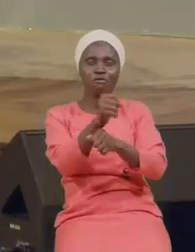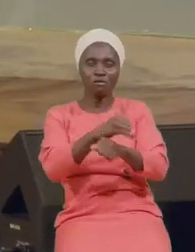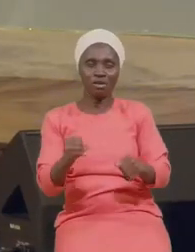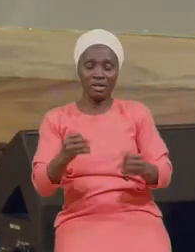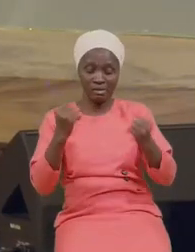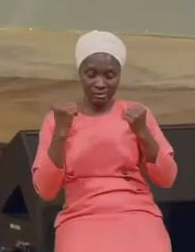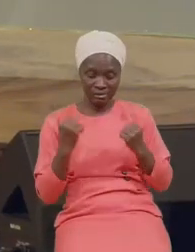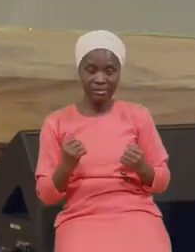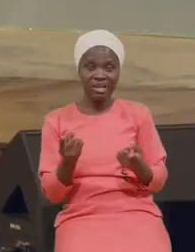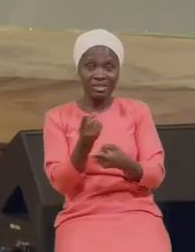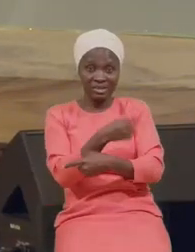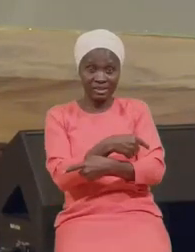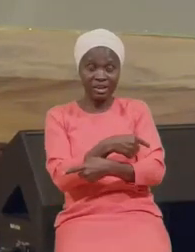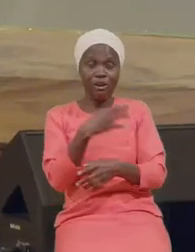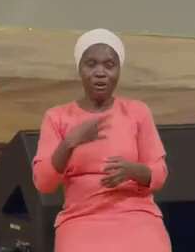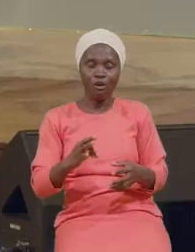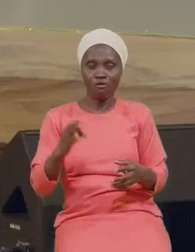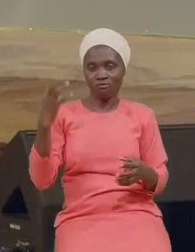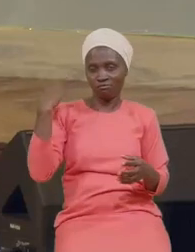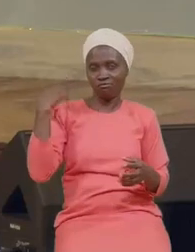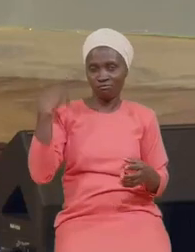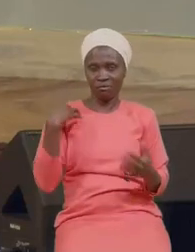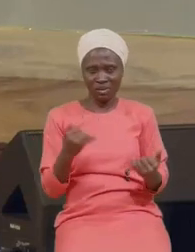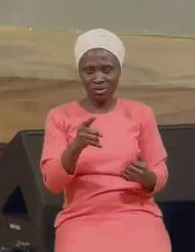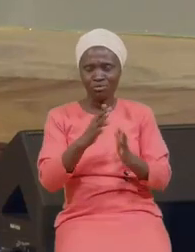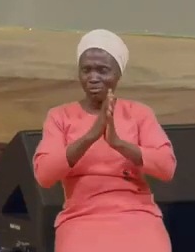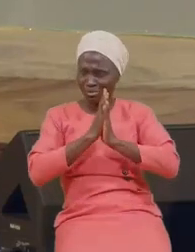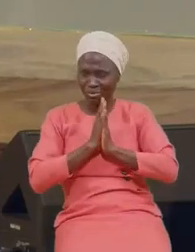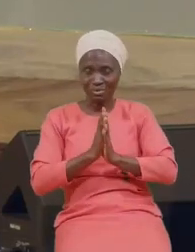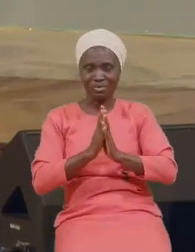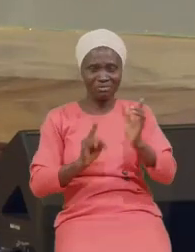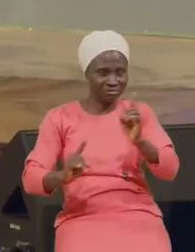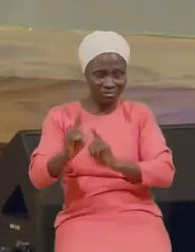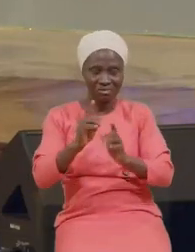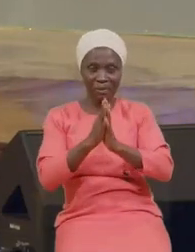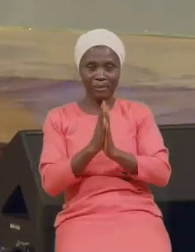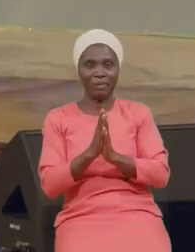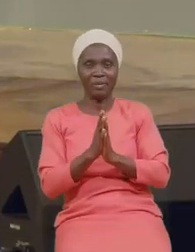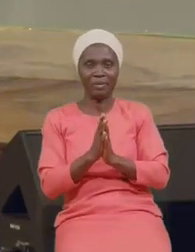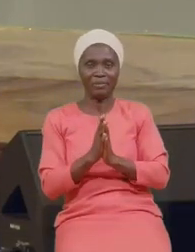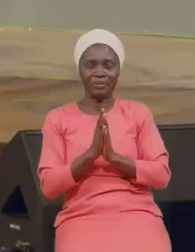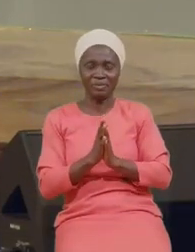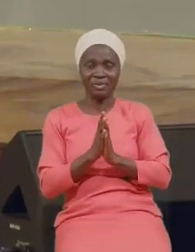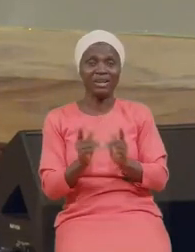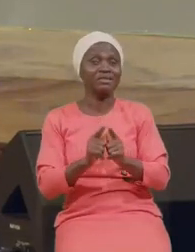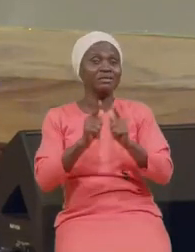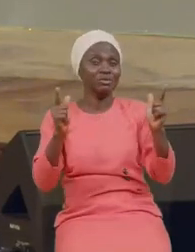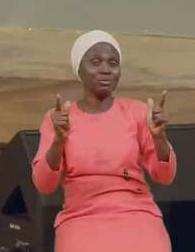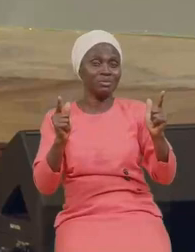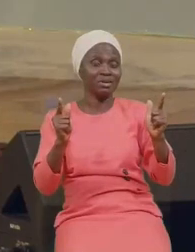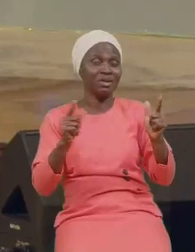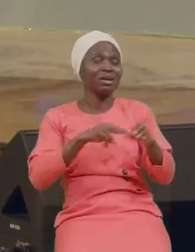le jour de championnat vous pouvez la bouche Seigneur la victoire c'est naturel